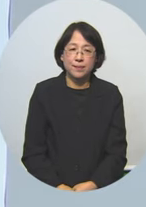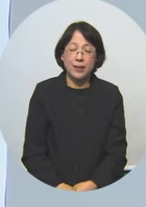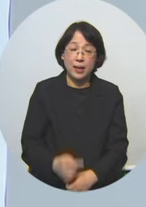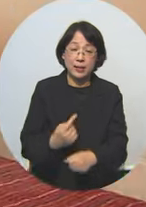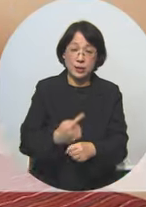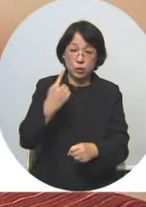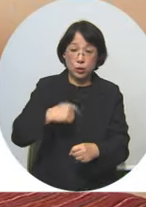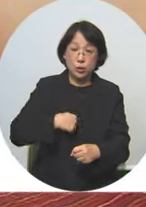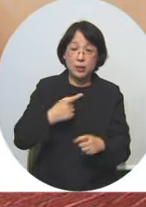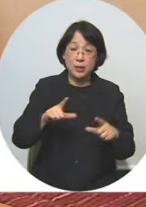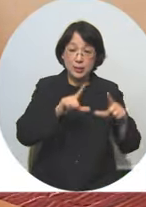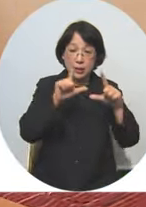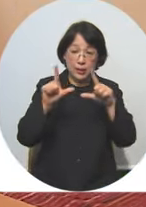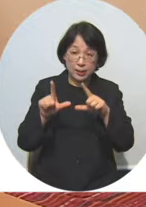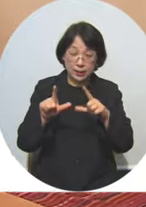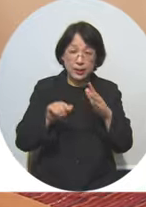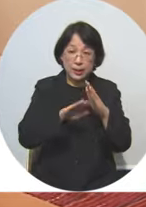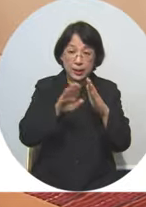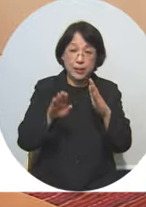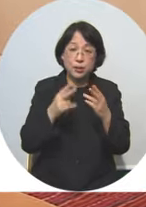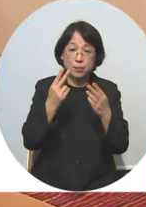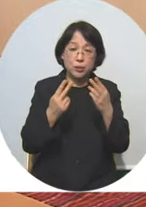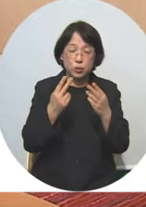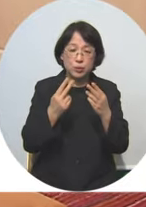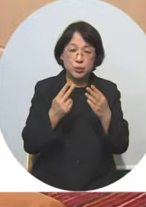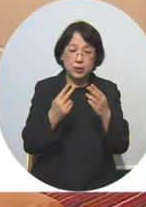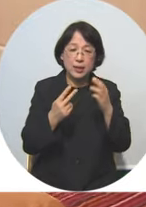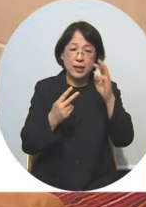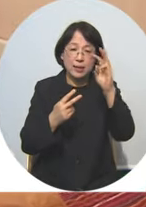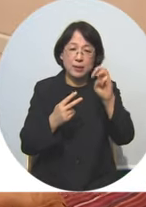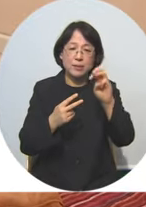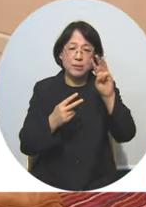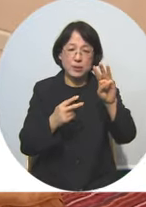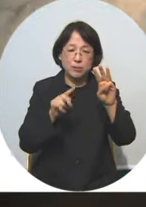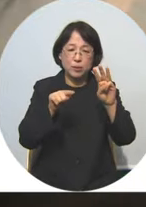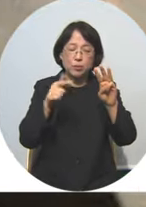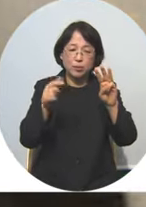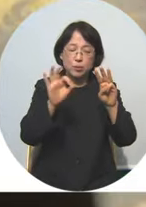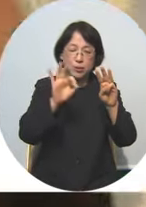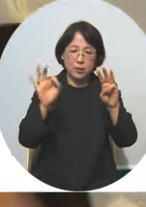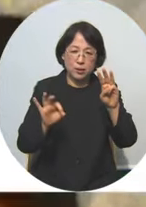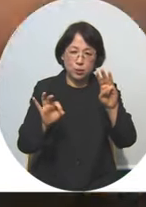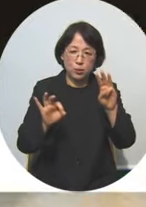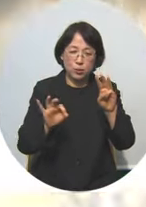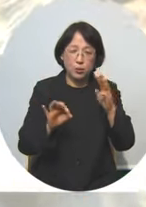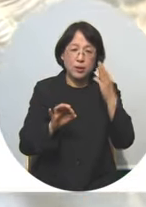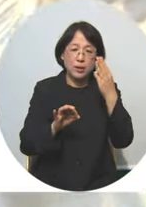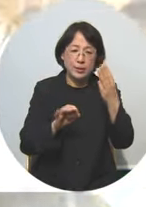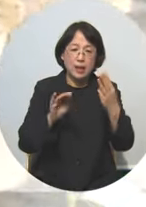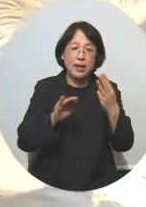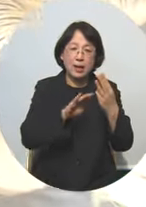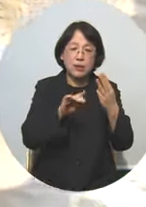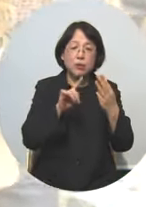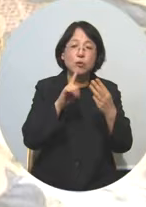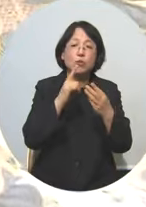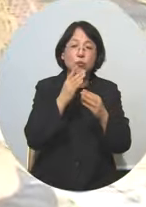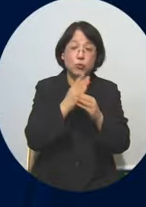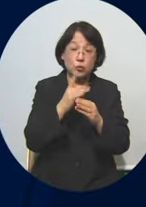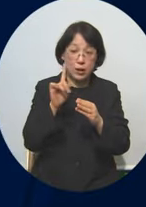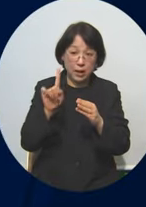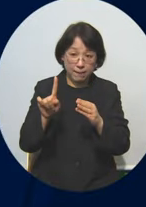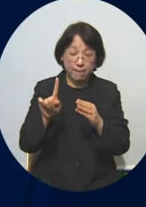지난해 혼자 사는 1인 가구 비율은 전체 가구 중 33.6%로 3집 중 1집 꼴인 것으로